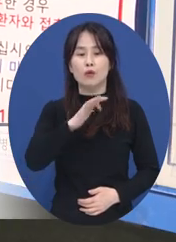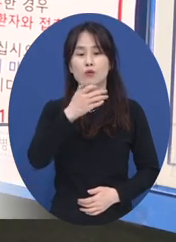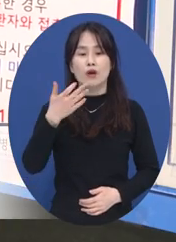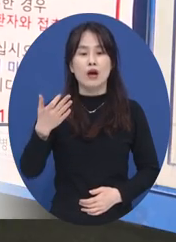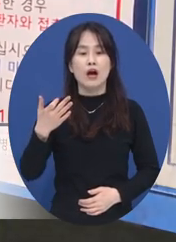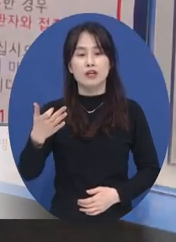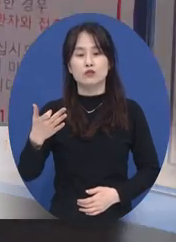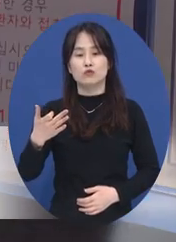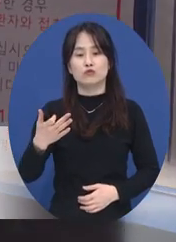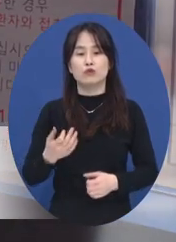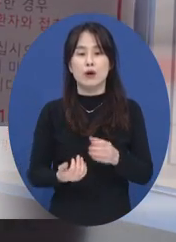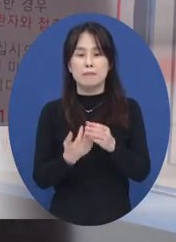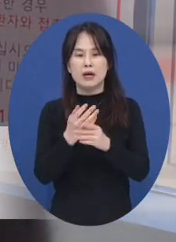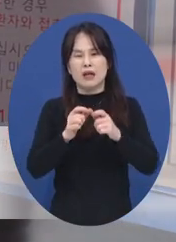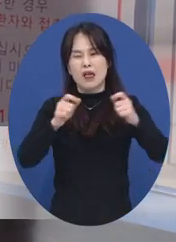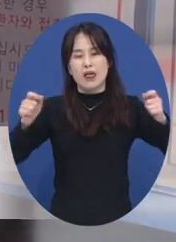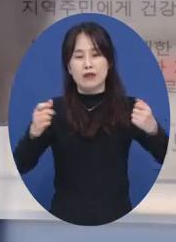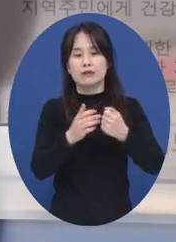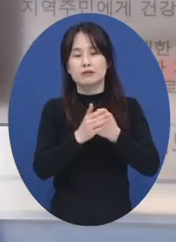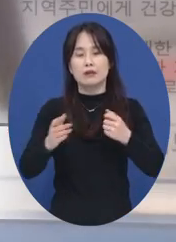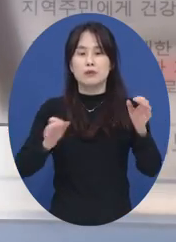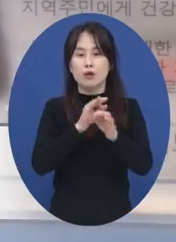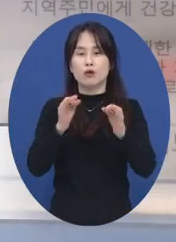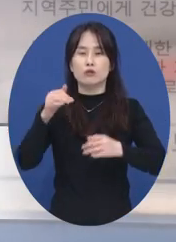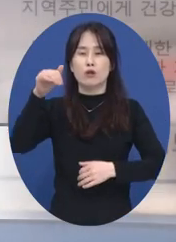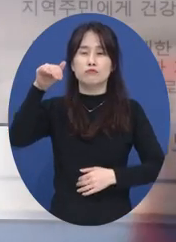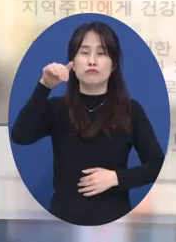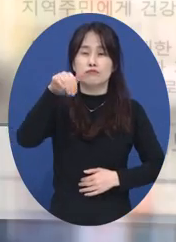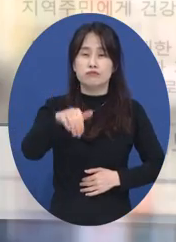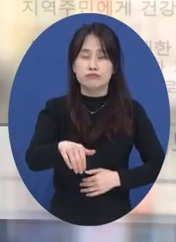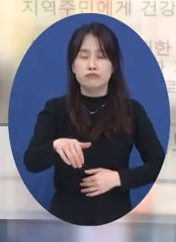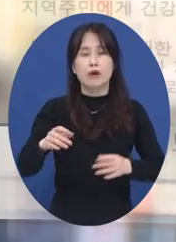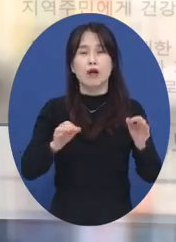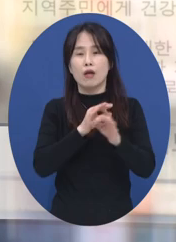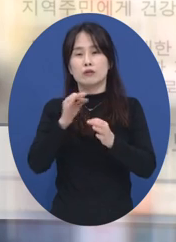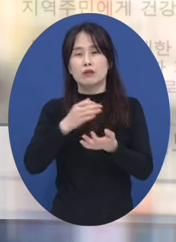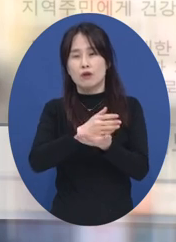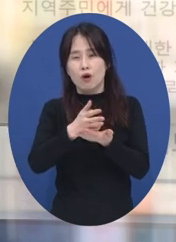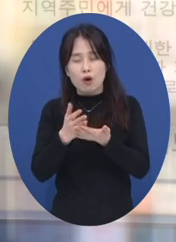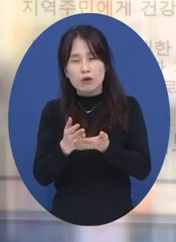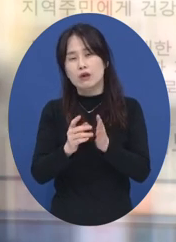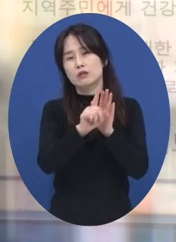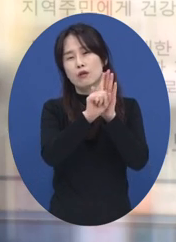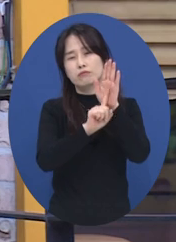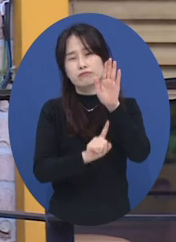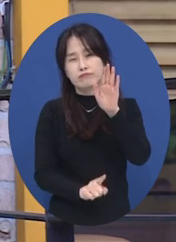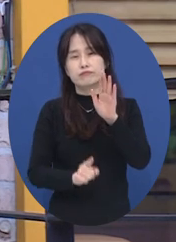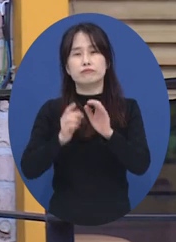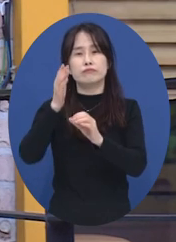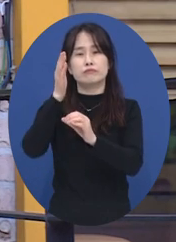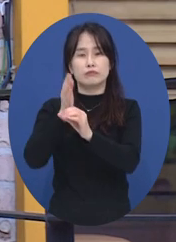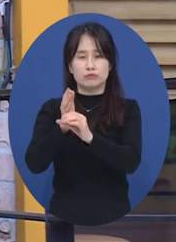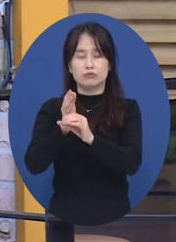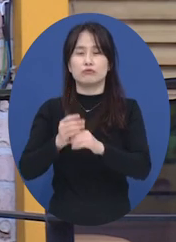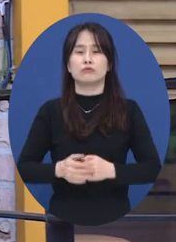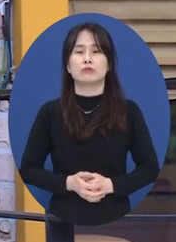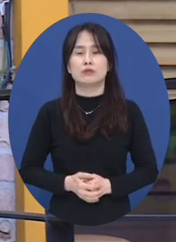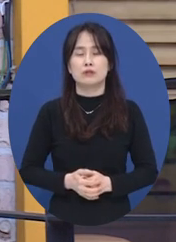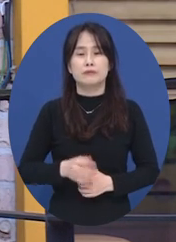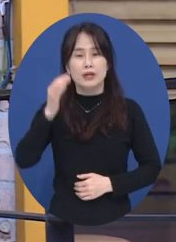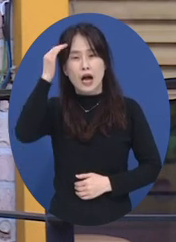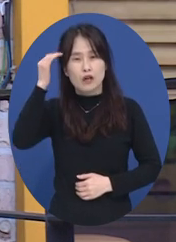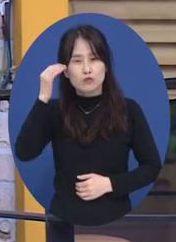코론 알구 사태 장기화로 경제 지형도가 틀어 지는가 하면 각종 경기 지표가 마이너스로 곤두박질 치면서